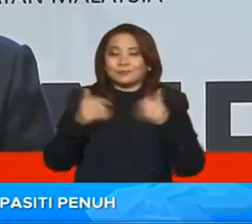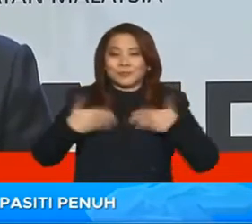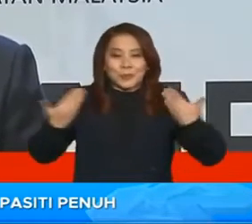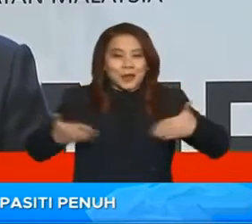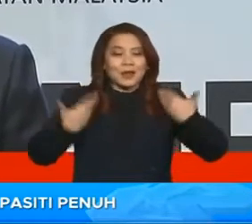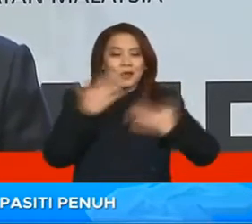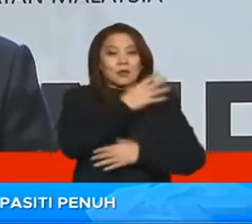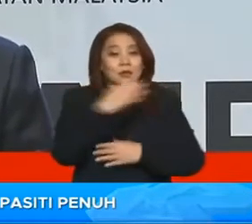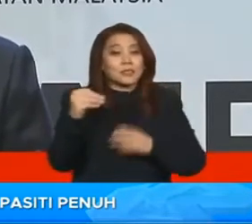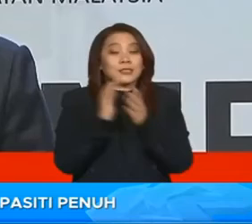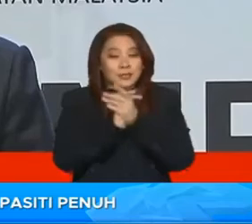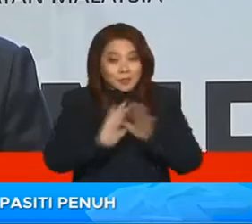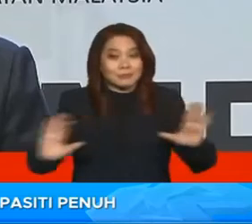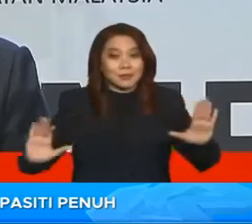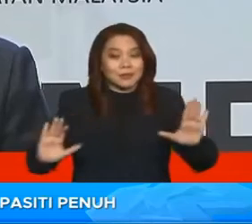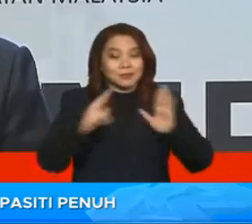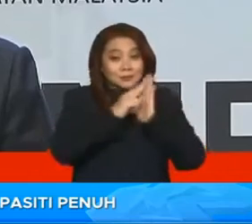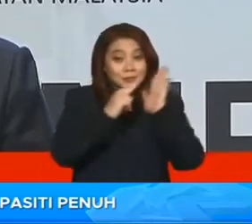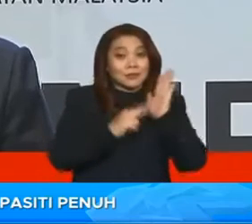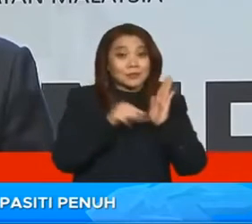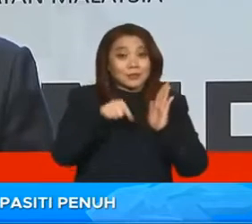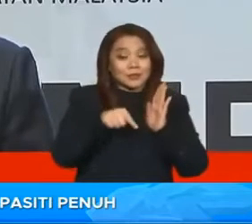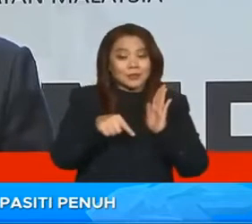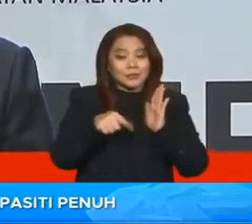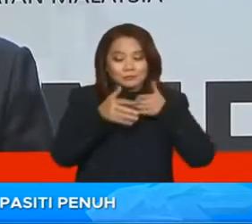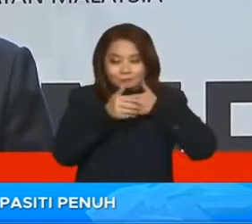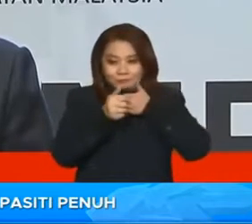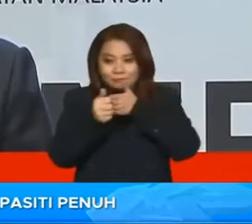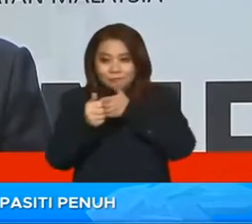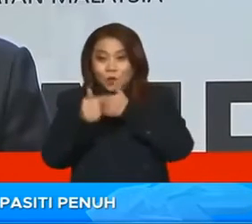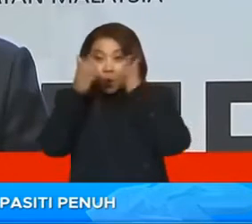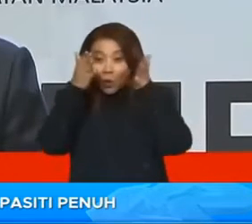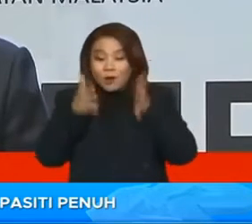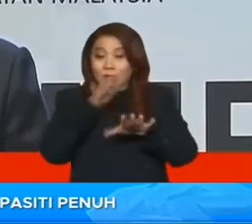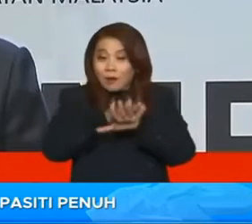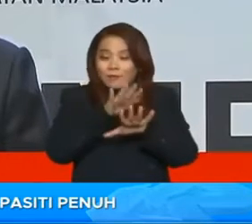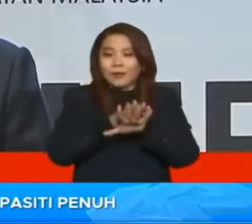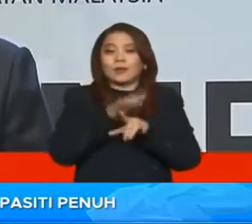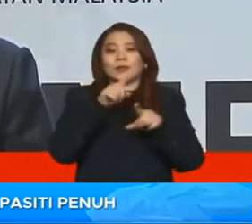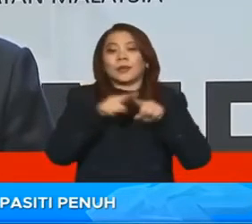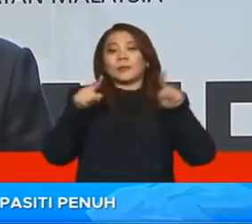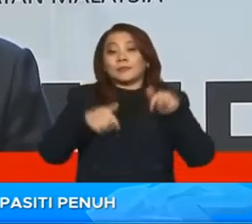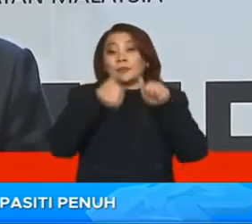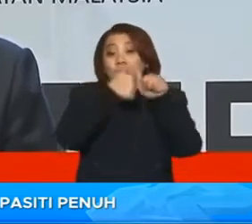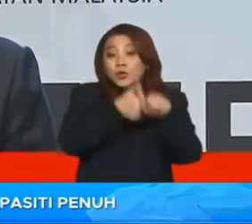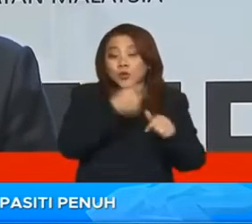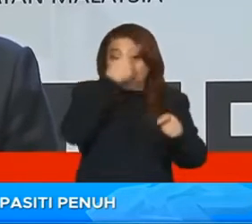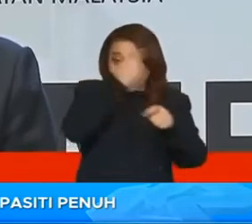selamat. Protokol ini adalah sebagai panduan umum, namun ia tertakluk